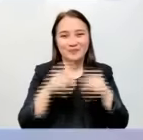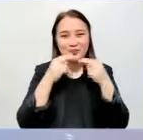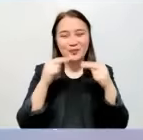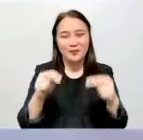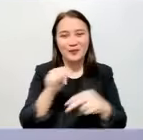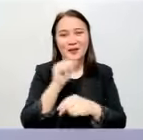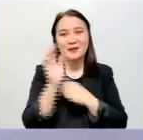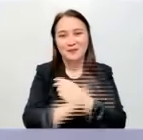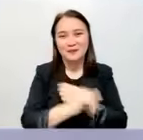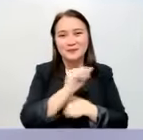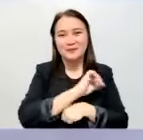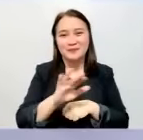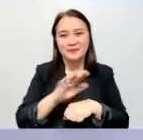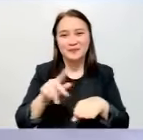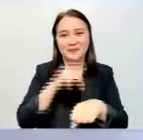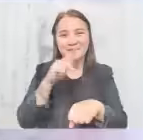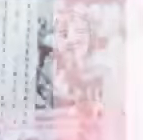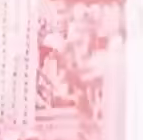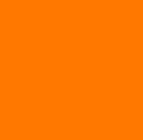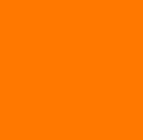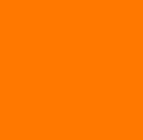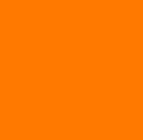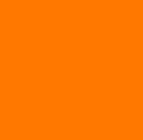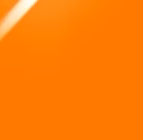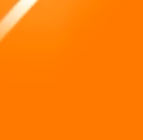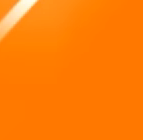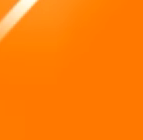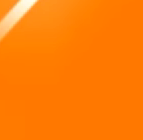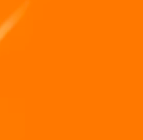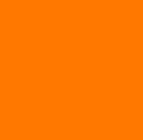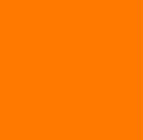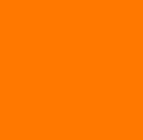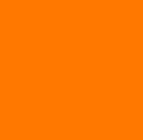ng Frontline Pilipinas.